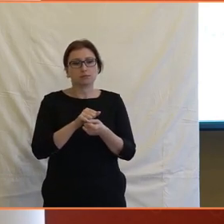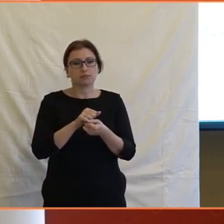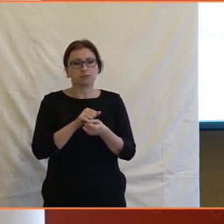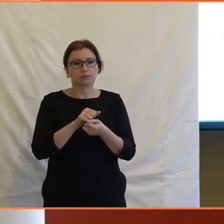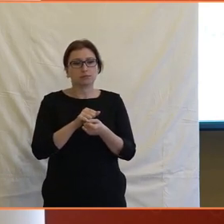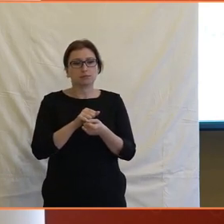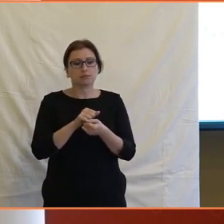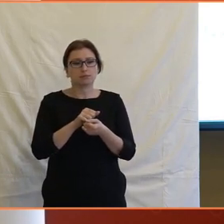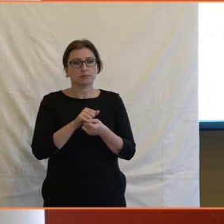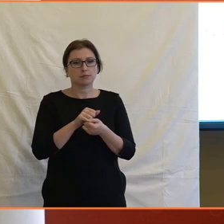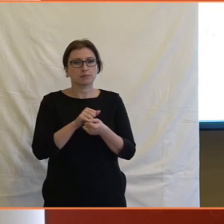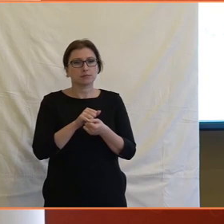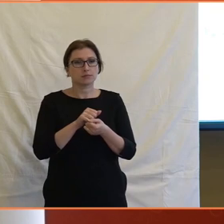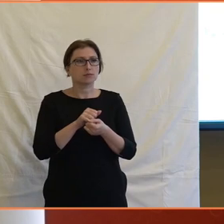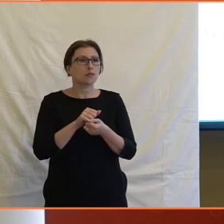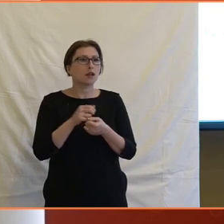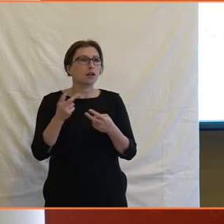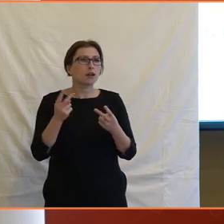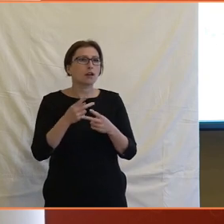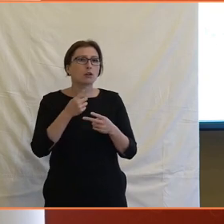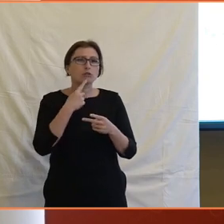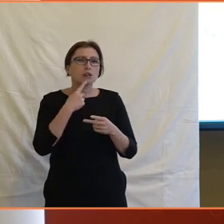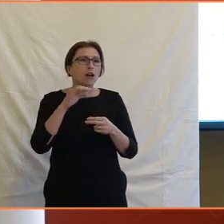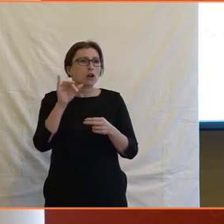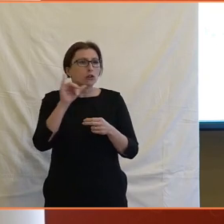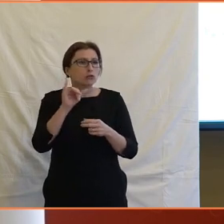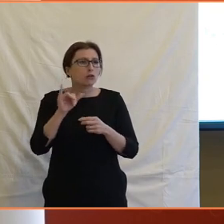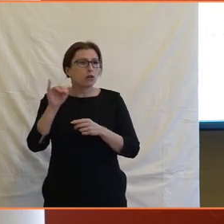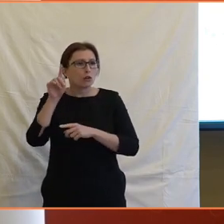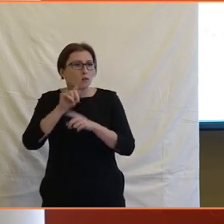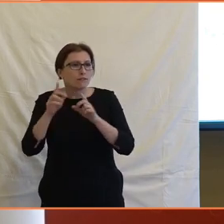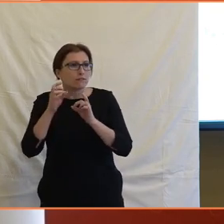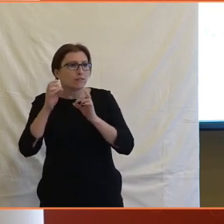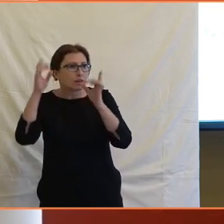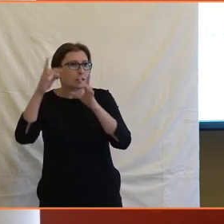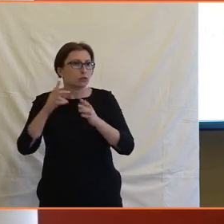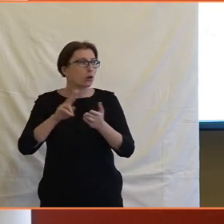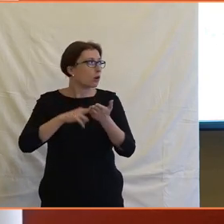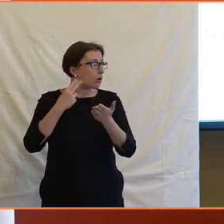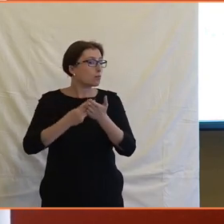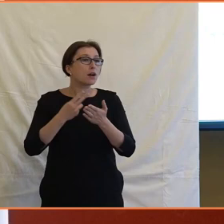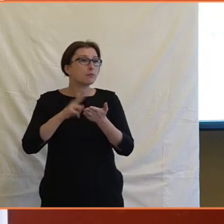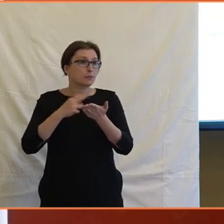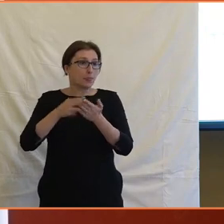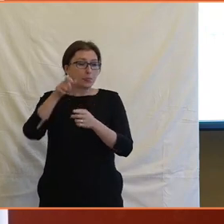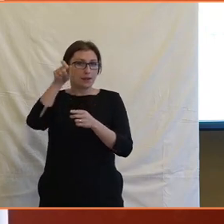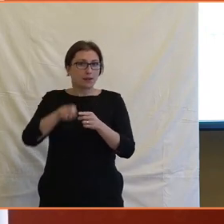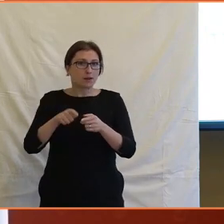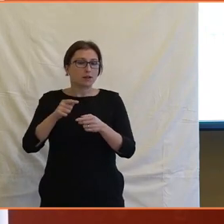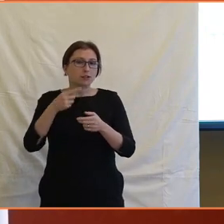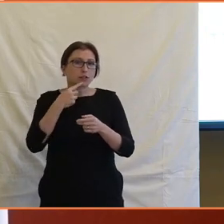ty nějaký opinion makeri, stakeholdři, se asi omlouvám překladatelům, ale